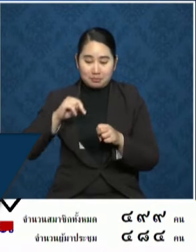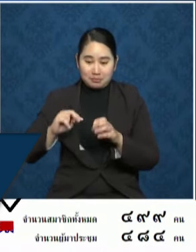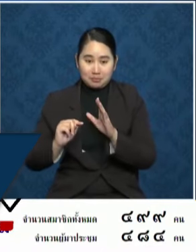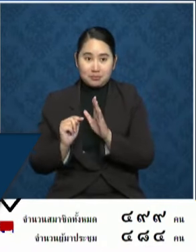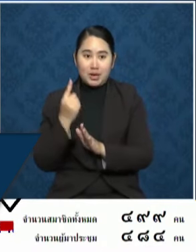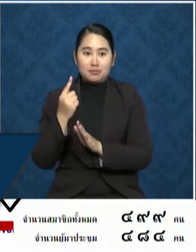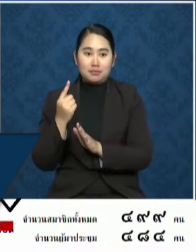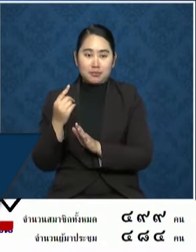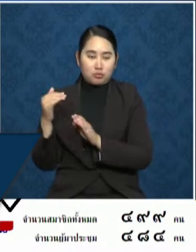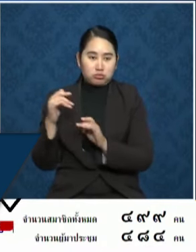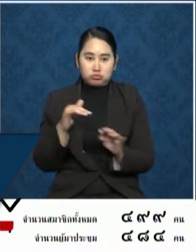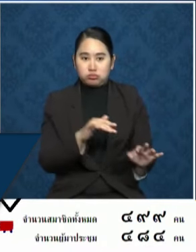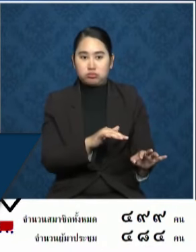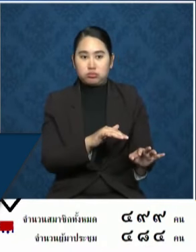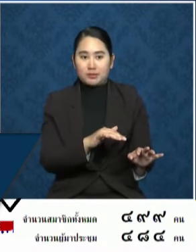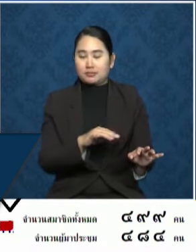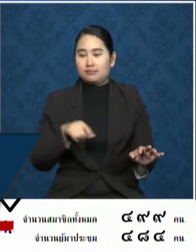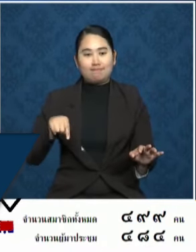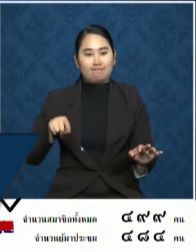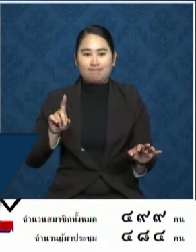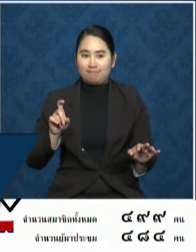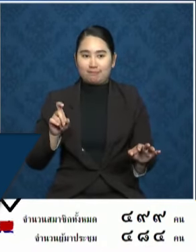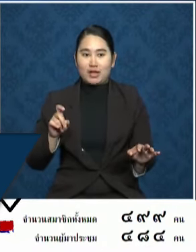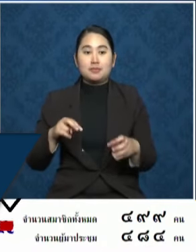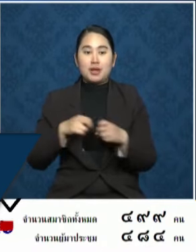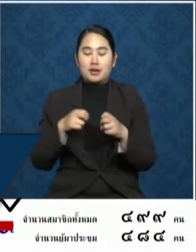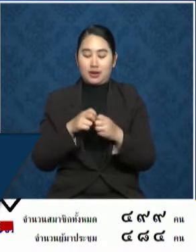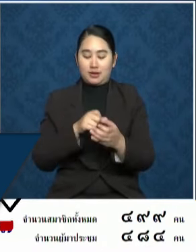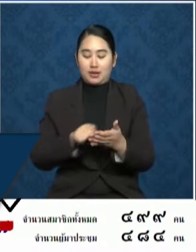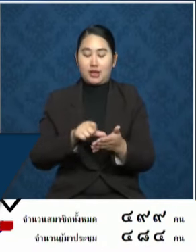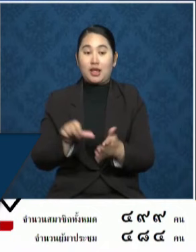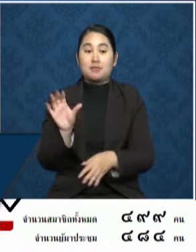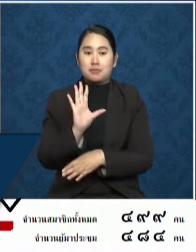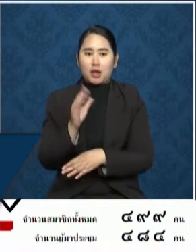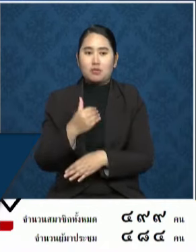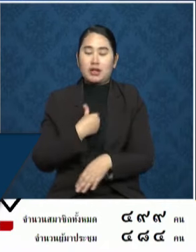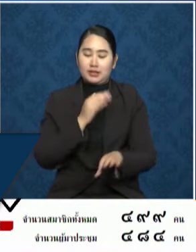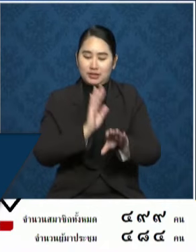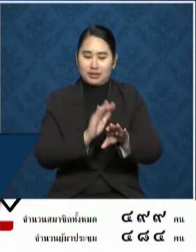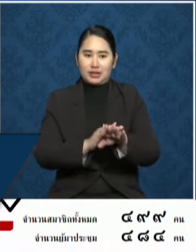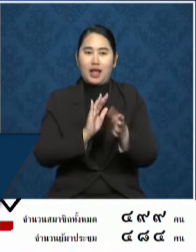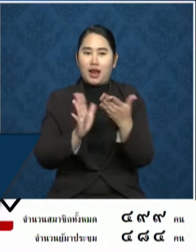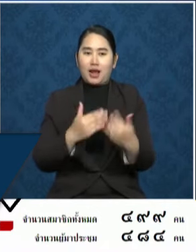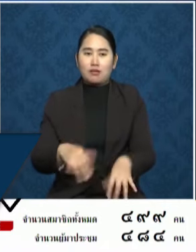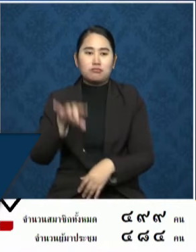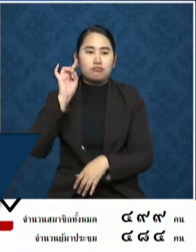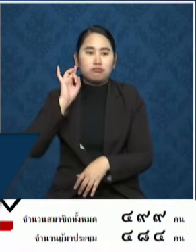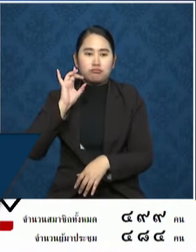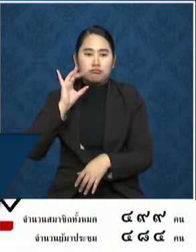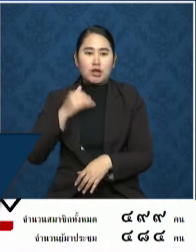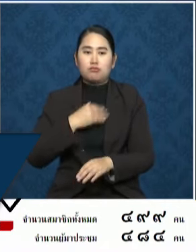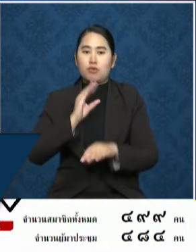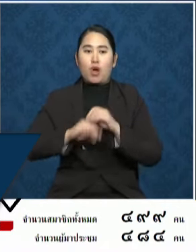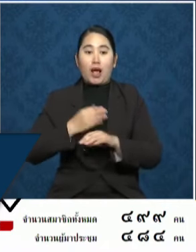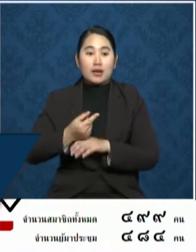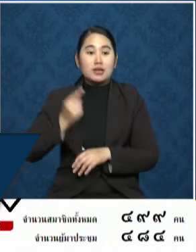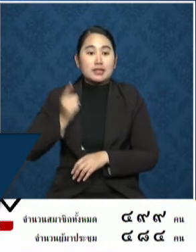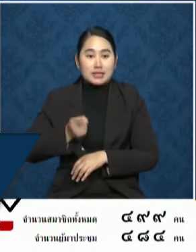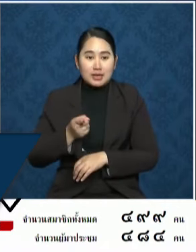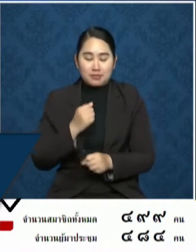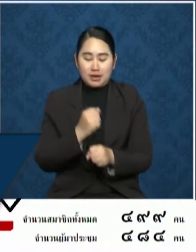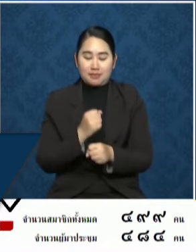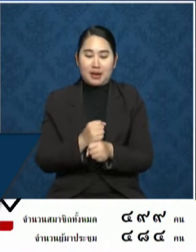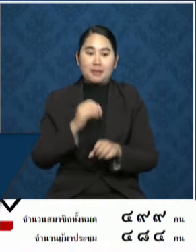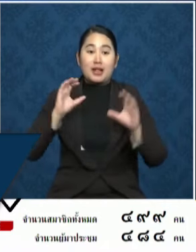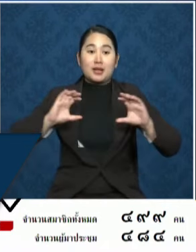ไปแก้ที่ปลายทางก่อนครับวันนี้ท่านไม่ได้ฟังข้อทุงติงใดๆยังคงสารต่อโครงงการเดิมนะครับที่ทำมาตั้งแต่